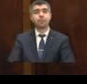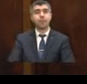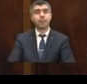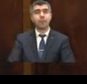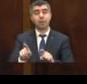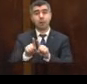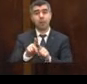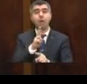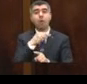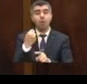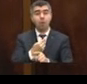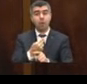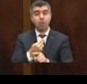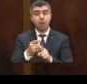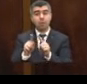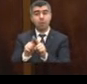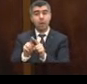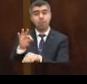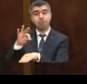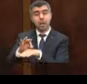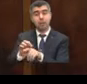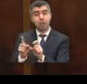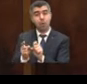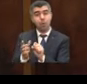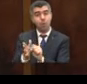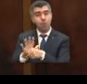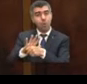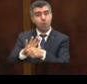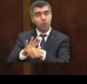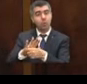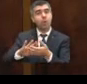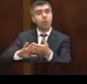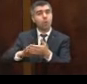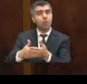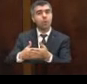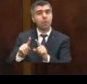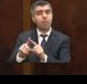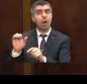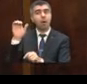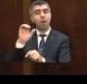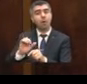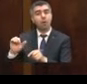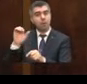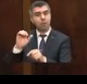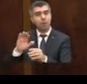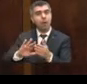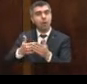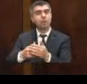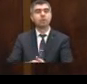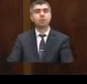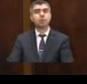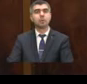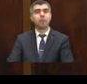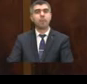قادت هذه الأزمة بنجاح مقدر بشهادة الخارج، أم يؤسسون لمنطق